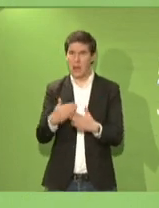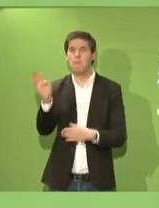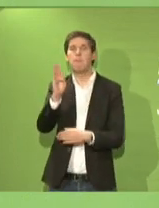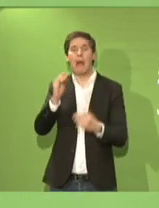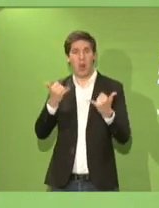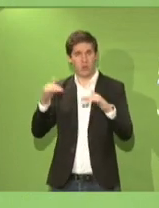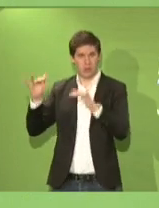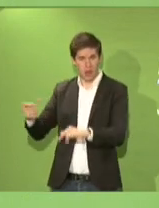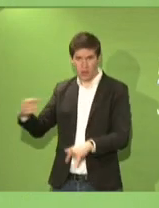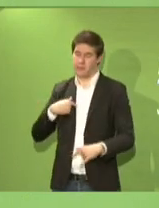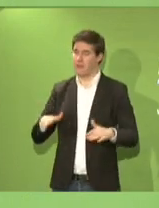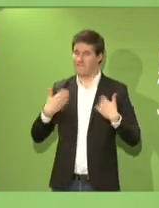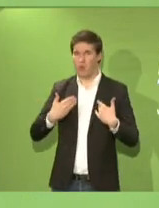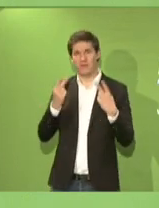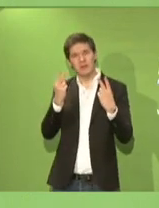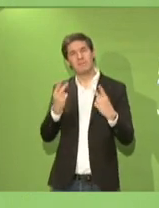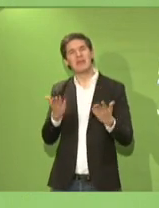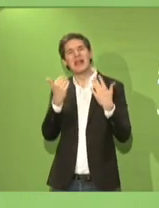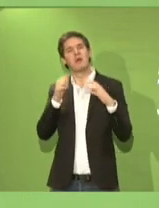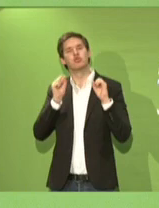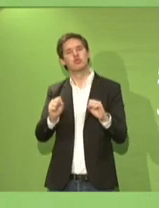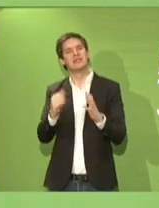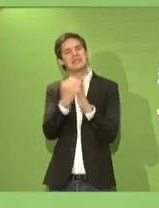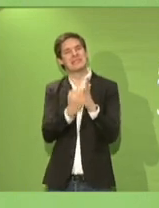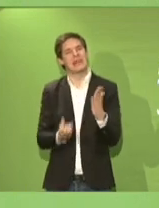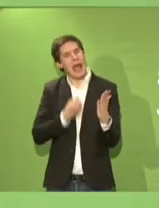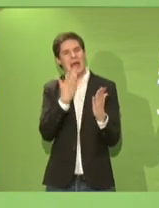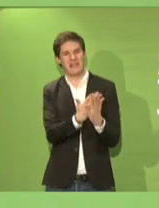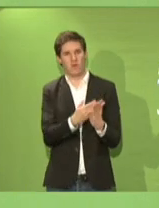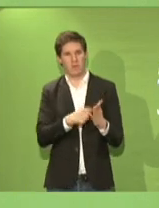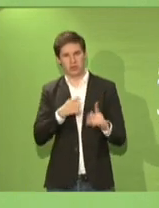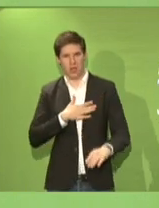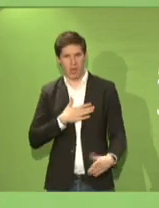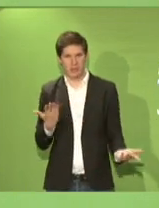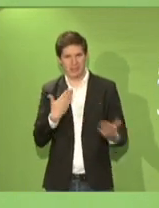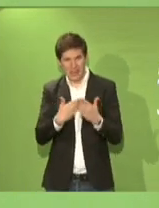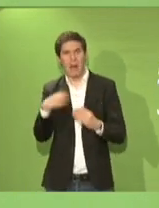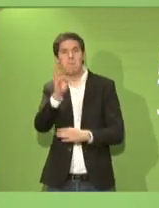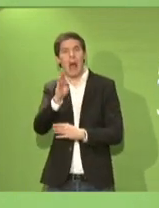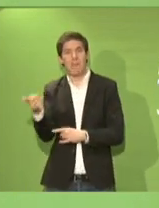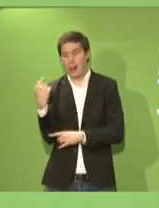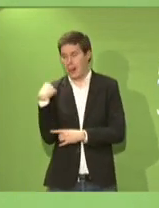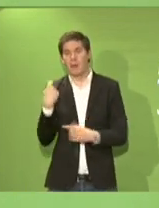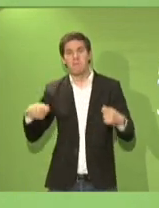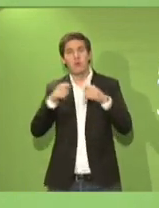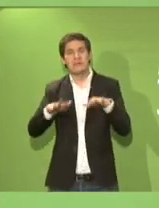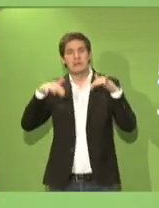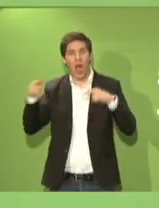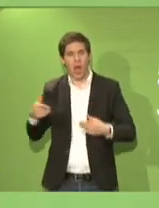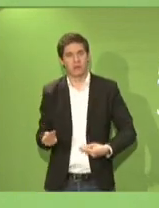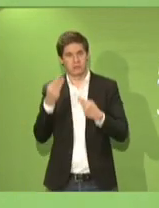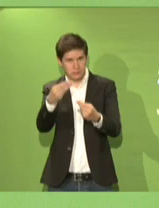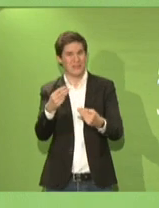ist, dazu zählt natürlich der Entwurf eines Klimaschutzgesetzes, den Bärbel gerade in den Bundestag eingebracht hat. Und mit